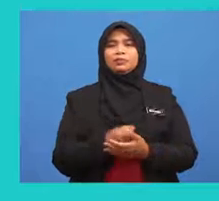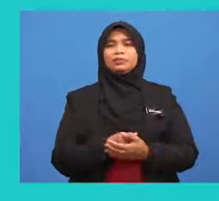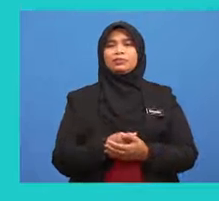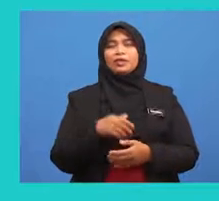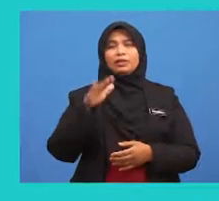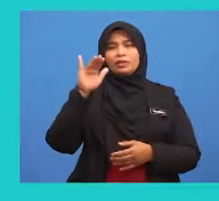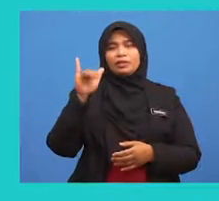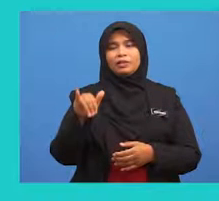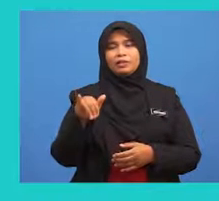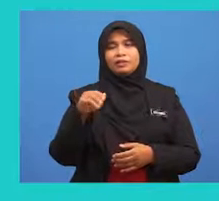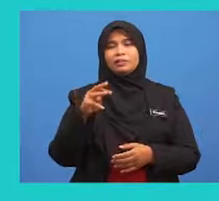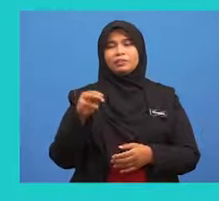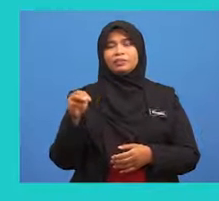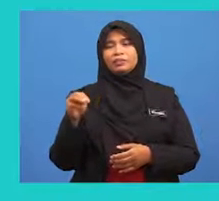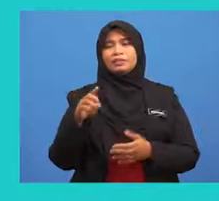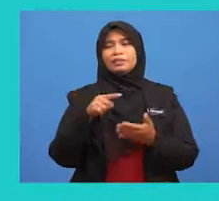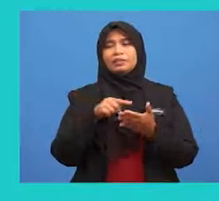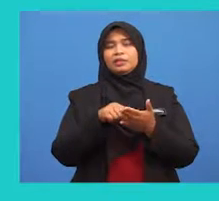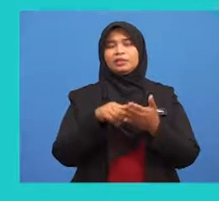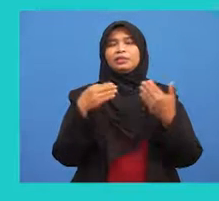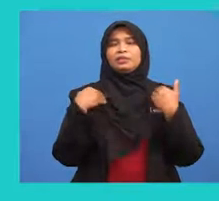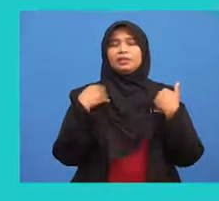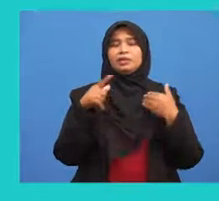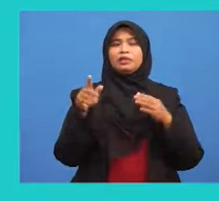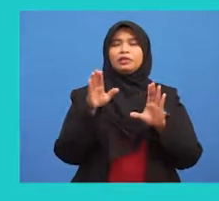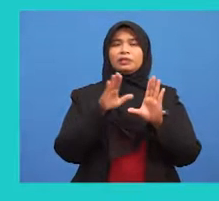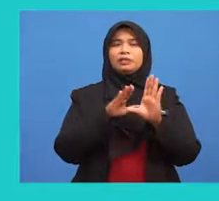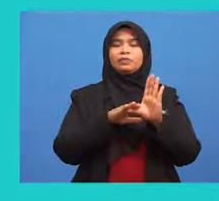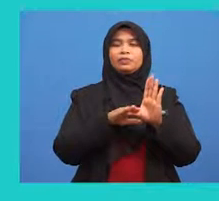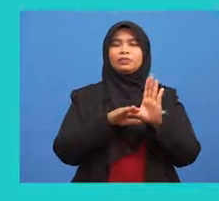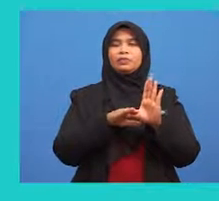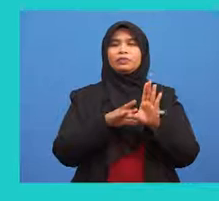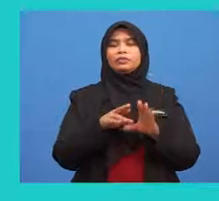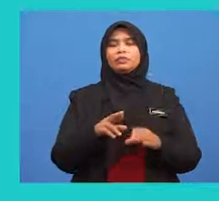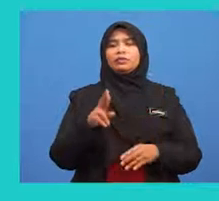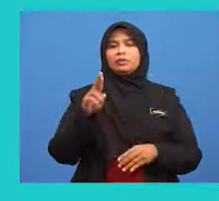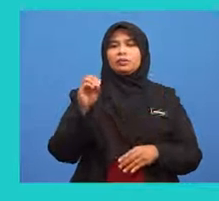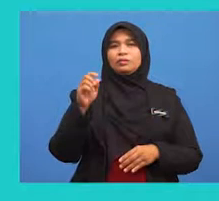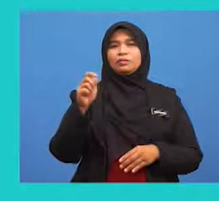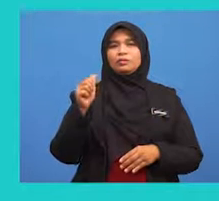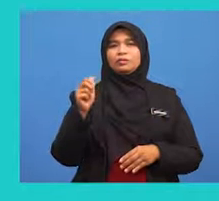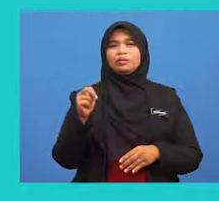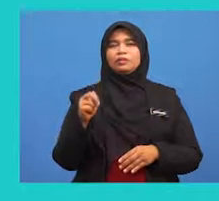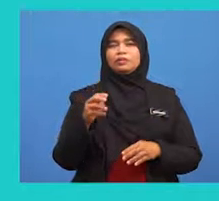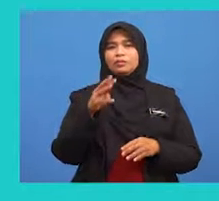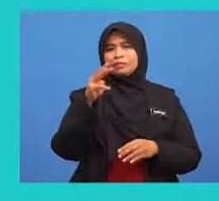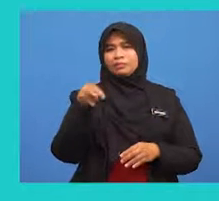Ya, murid-murid, ini adalah kerusi rotan. Murid-murid, nampak tak?